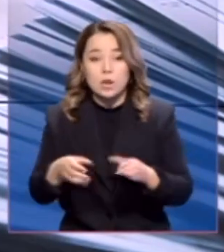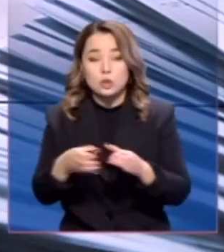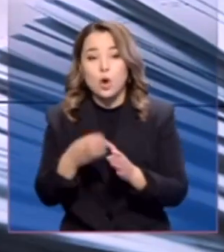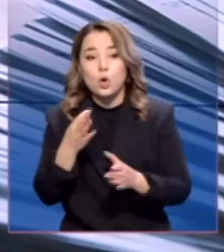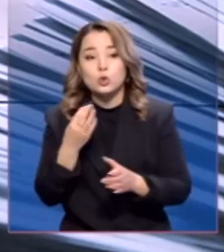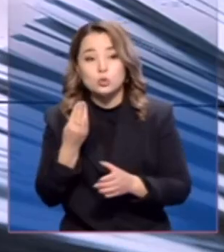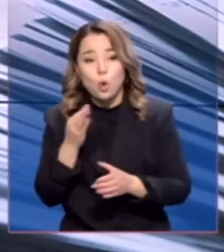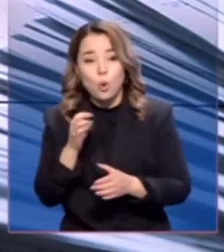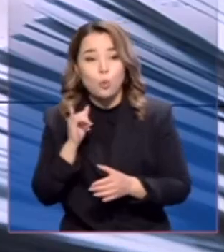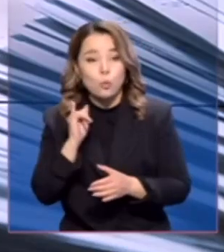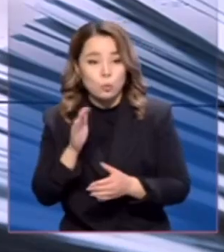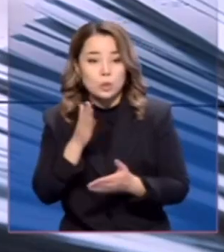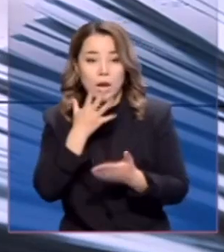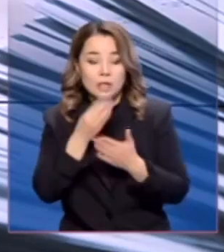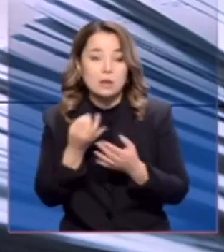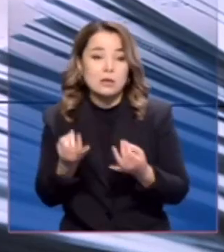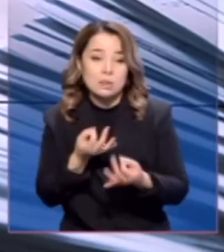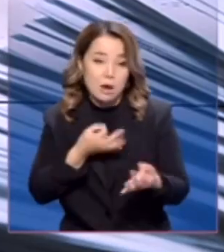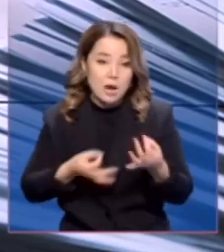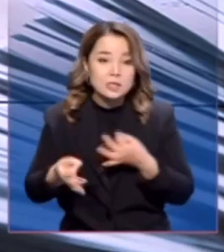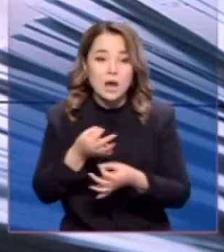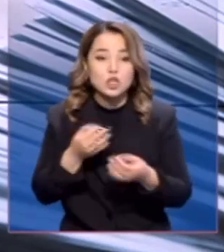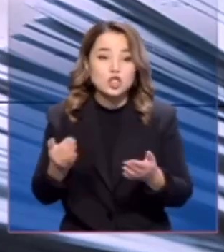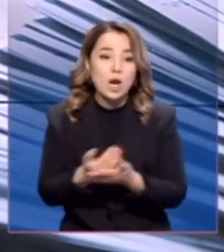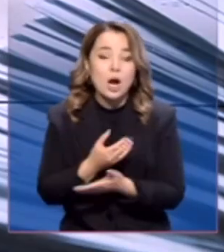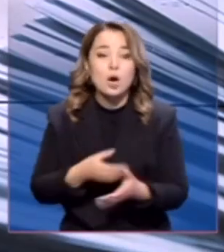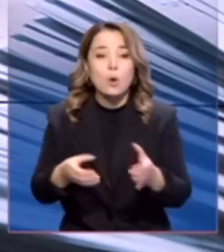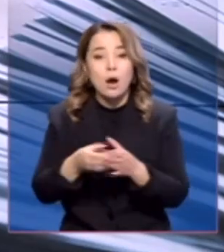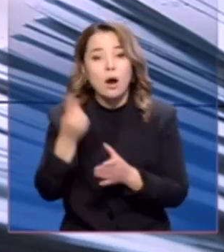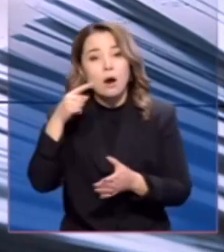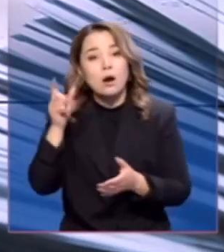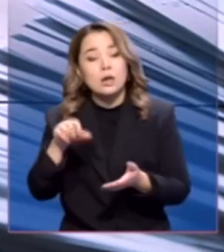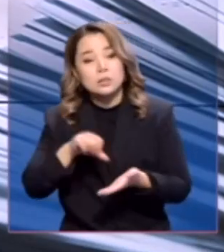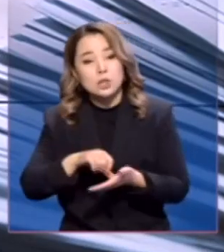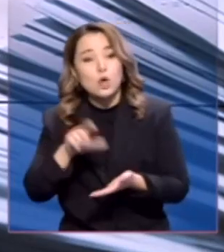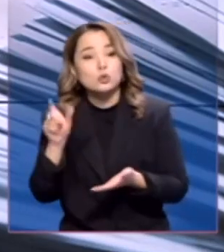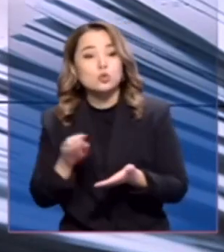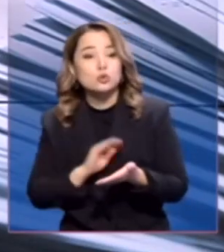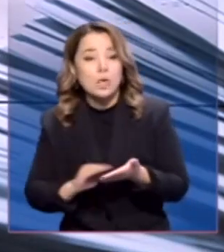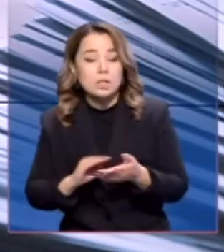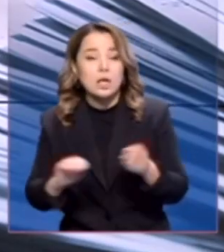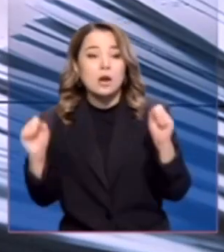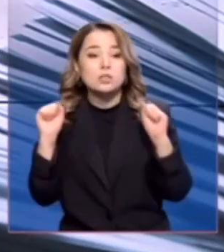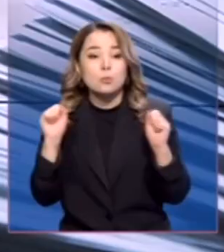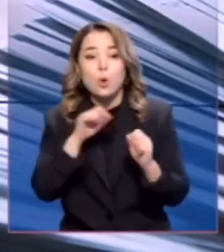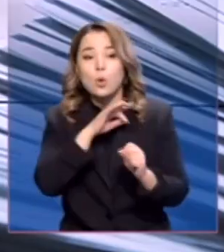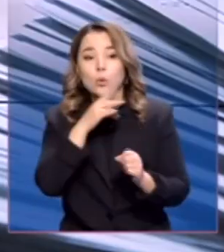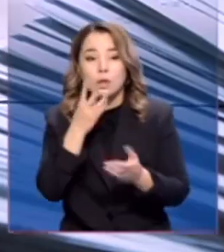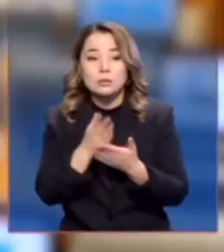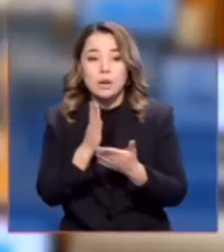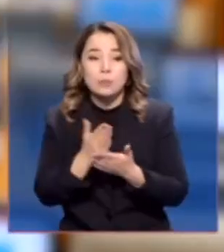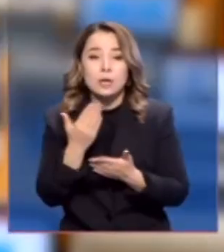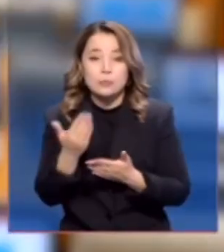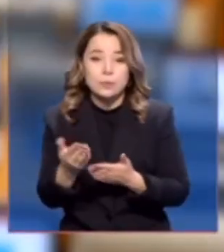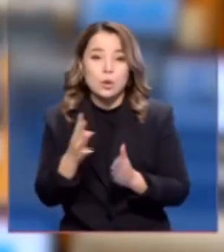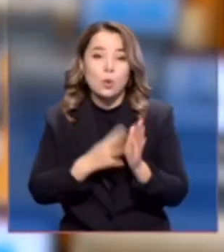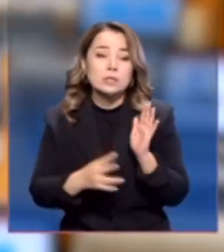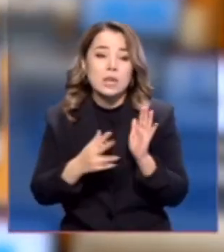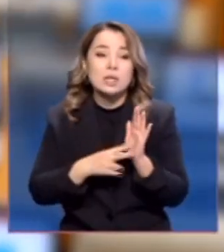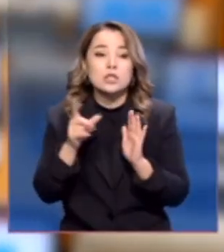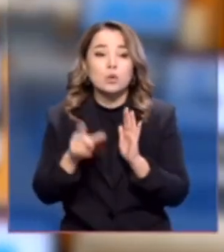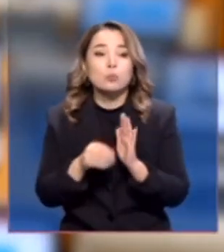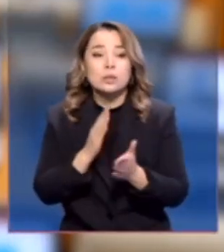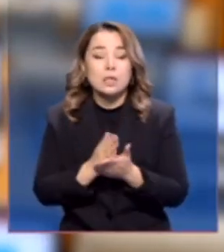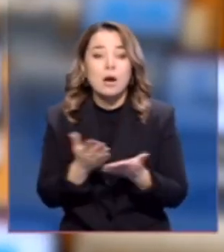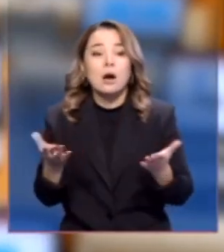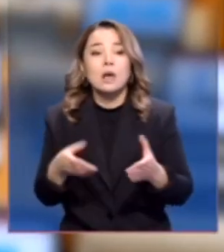болады деп талқылап жатқандар да бар. Өткен жаңа құрамда ақын, журналист, спортшы көп деп. 98 депутаттың